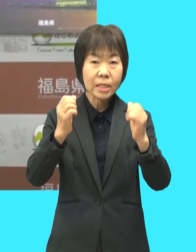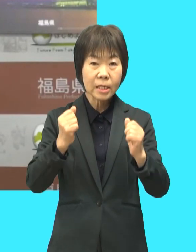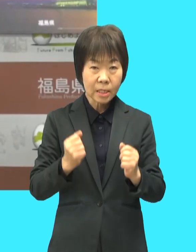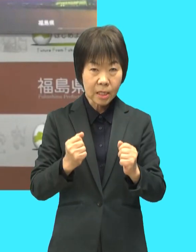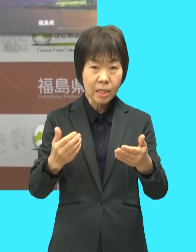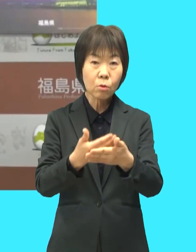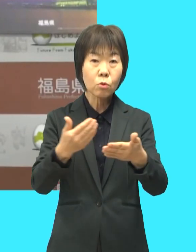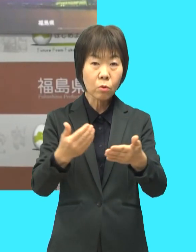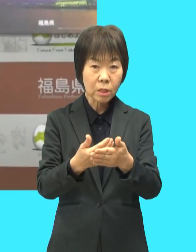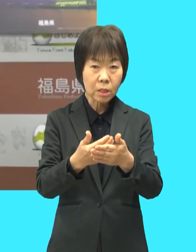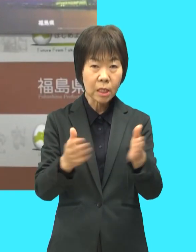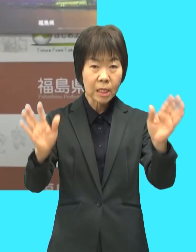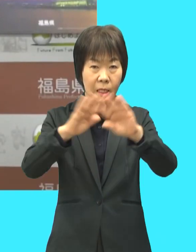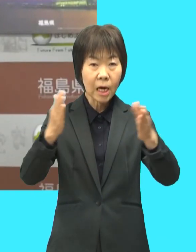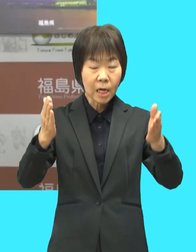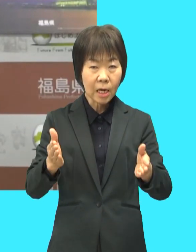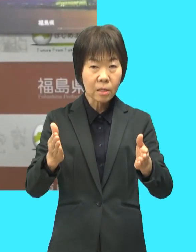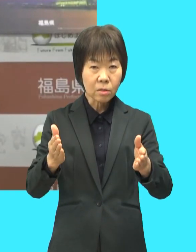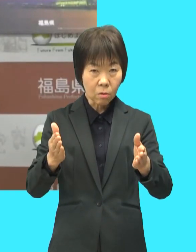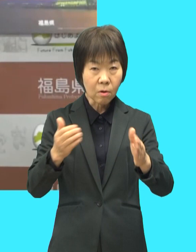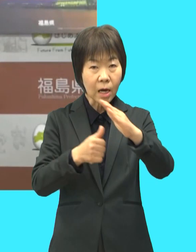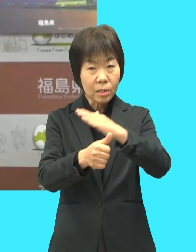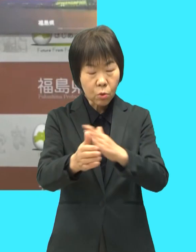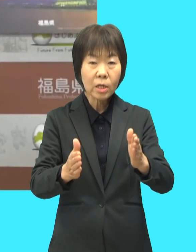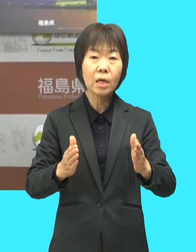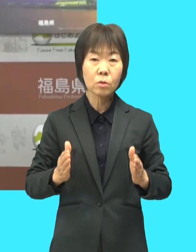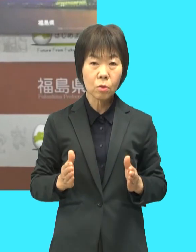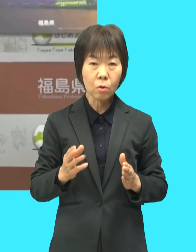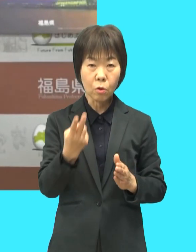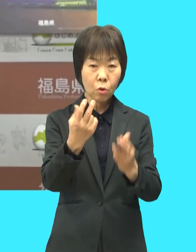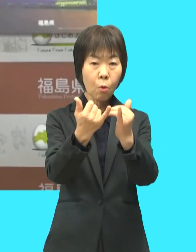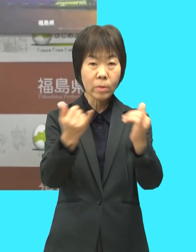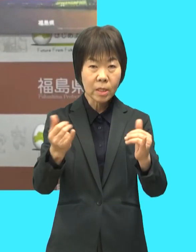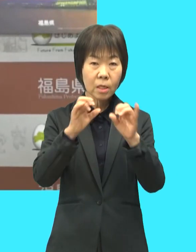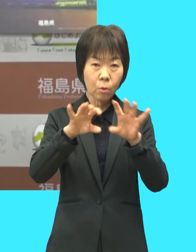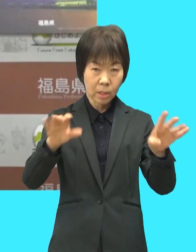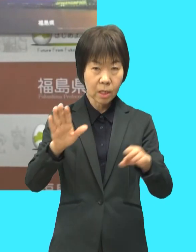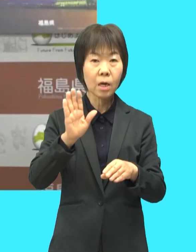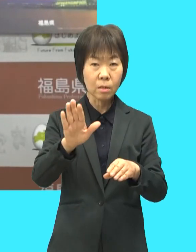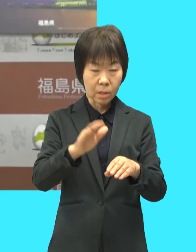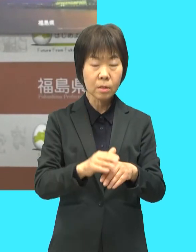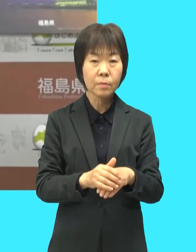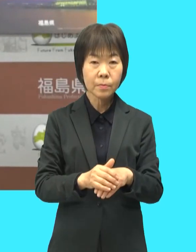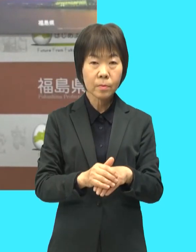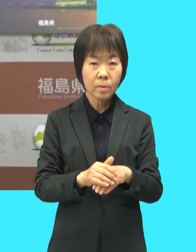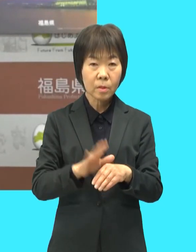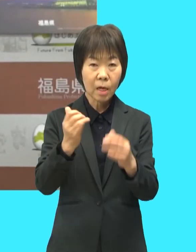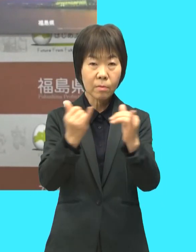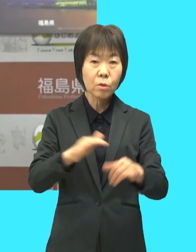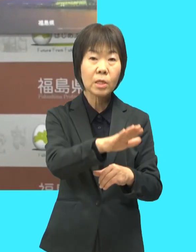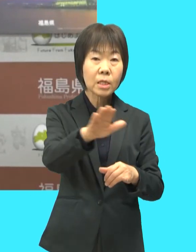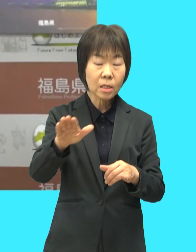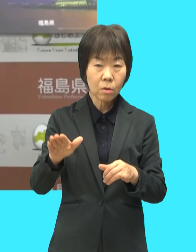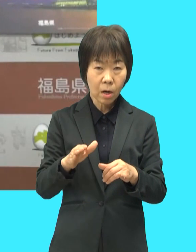務をして夜間の外出を控えるよう都民に呼びかけておられます。県民の皆さん